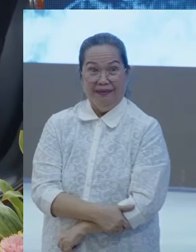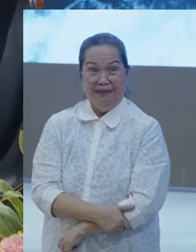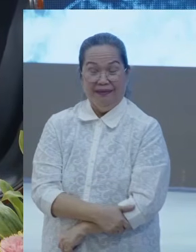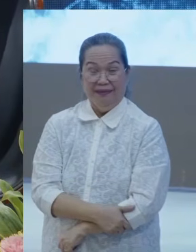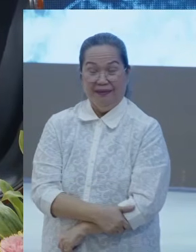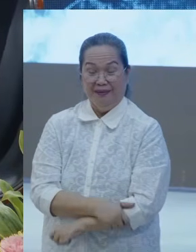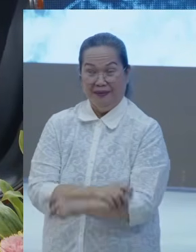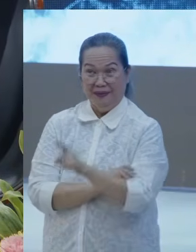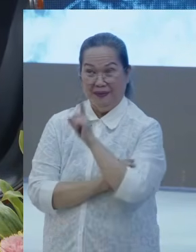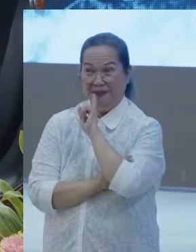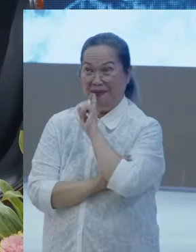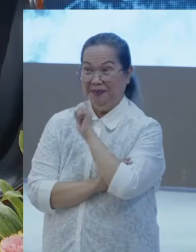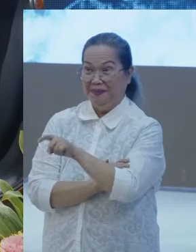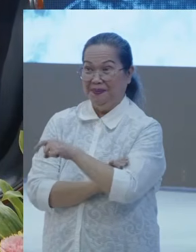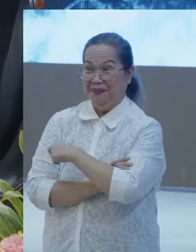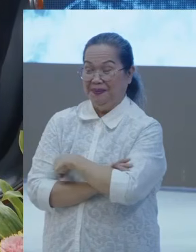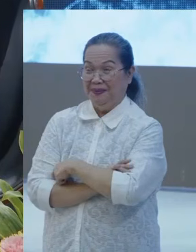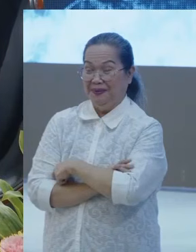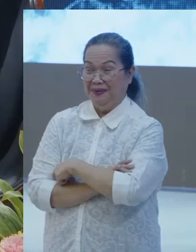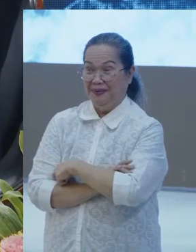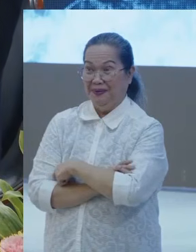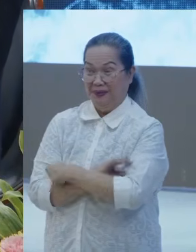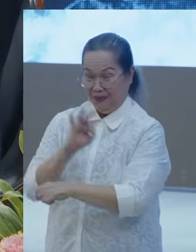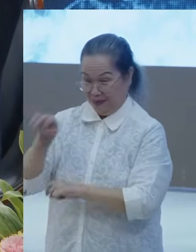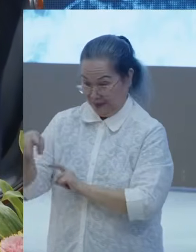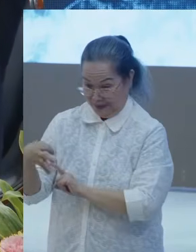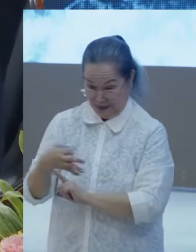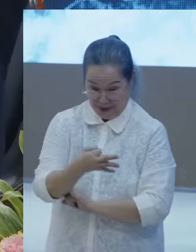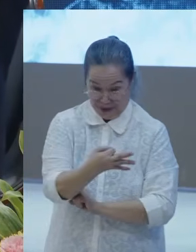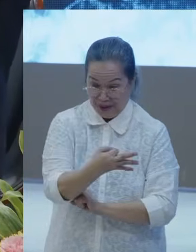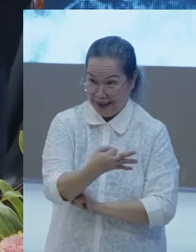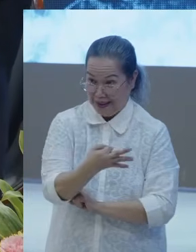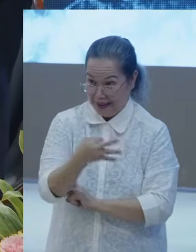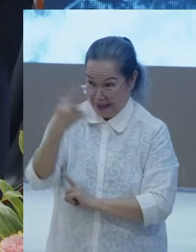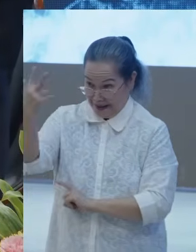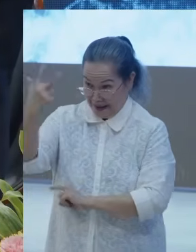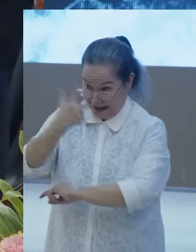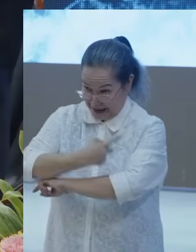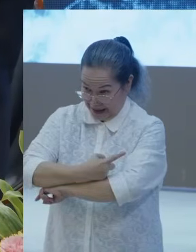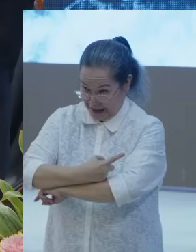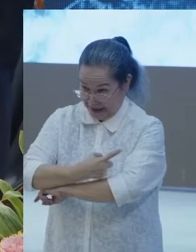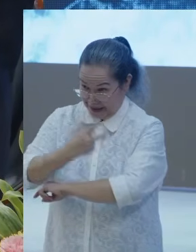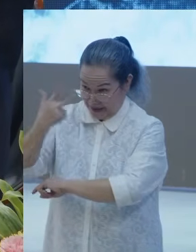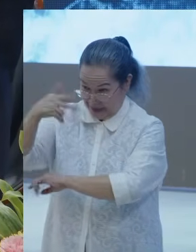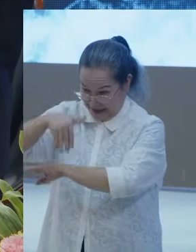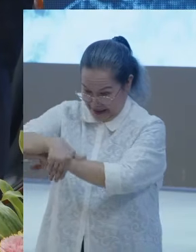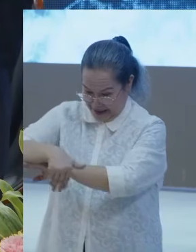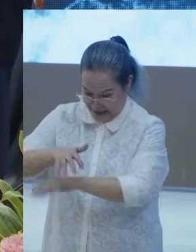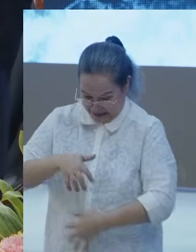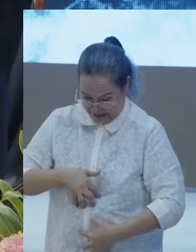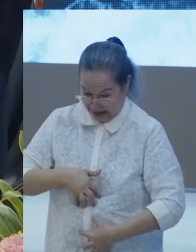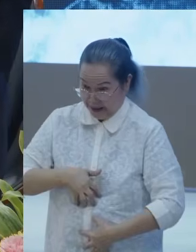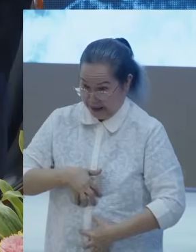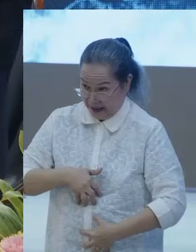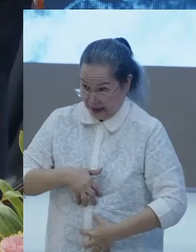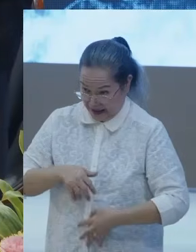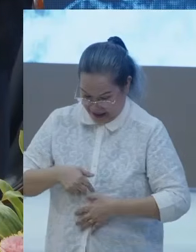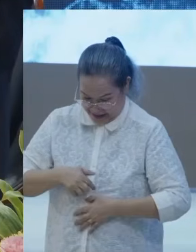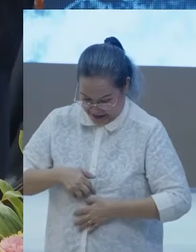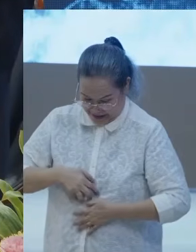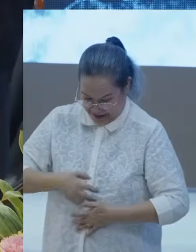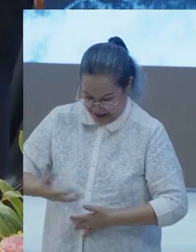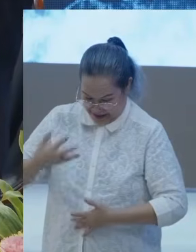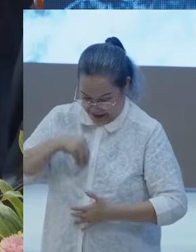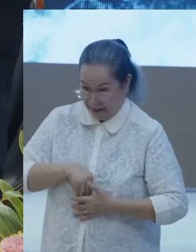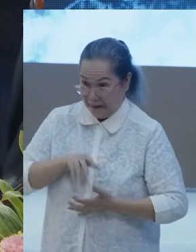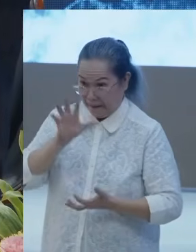no? For just as Jonah was 3 days and 3 nights in the belly of the great fish, so will the Son of Man be 3 days